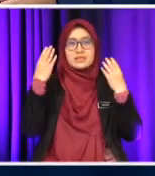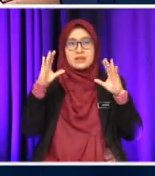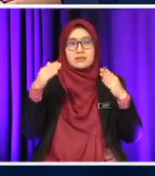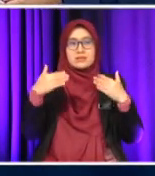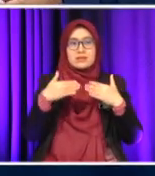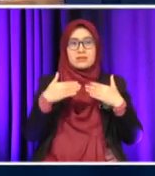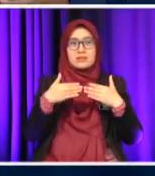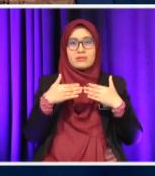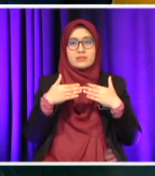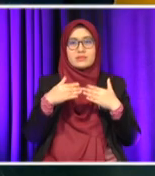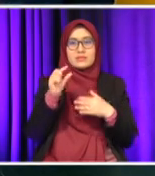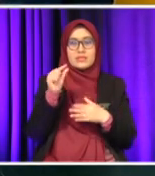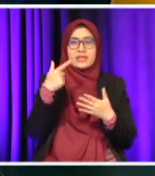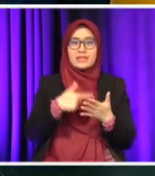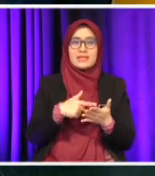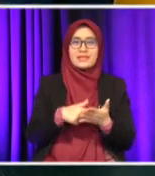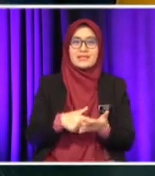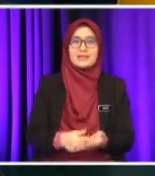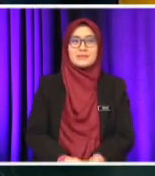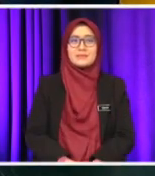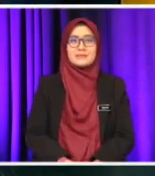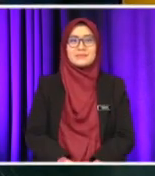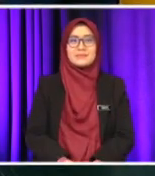masih ada lagi hadir lagi cuy